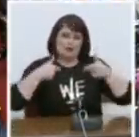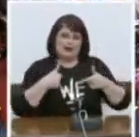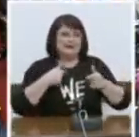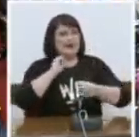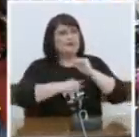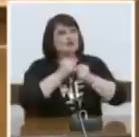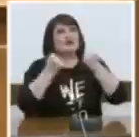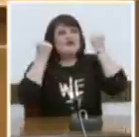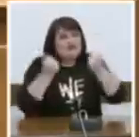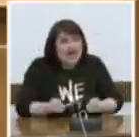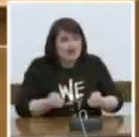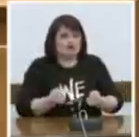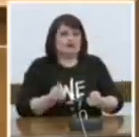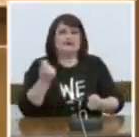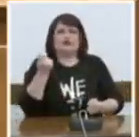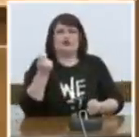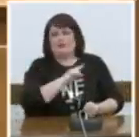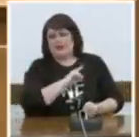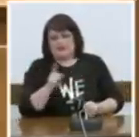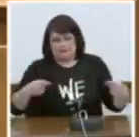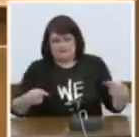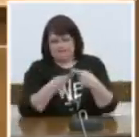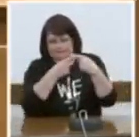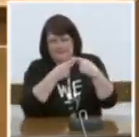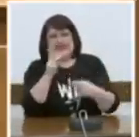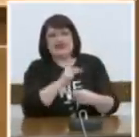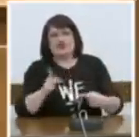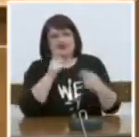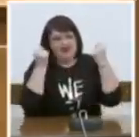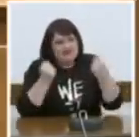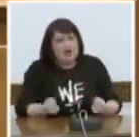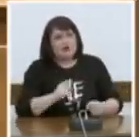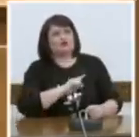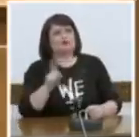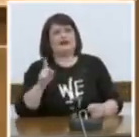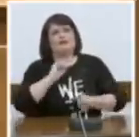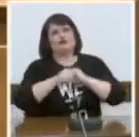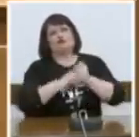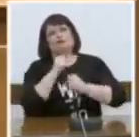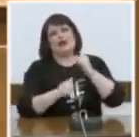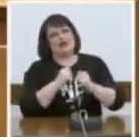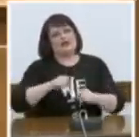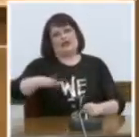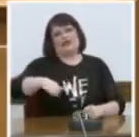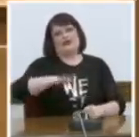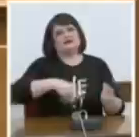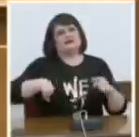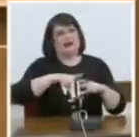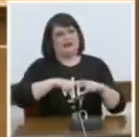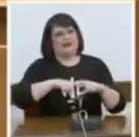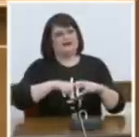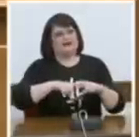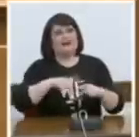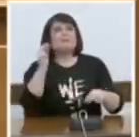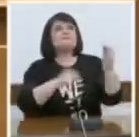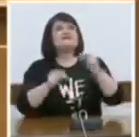της οικονομίας, σε κάθε προσπάθεια επιβάρυνσης της κοινωνίας, σε κάθε προσπάθεια ή κίνδυνο υποβάθμισης της χώρας. Η ψήφος των